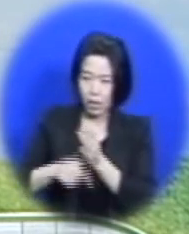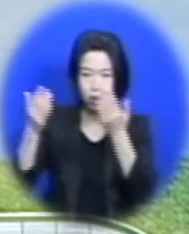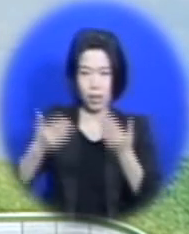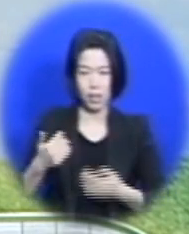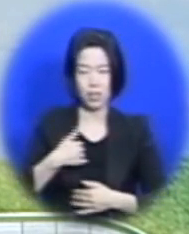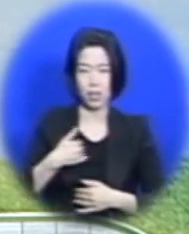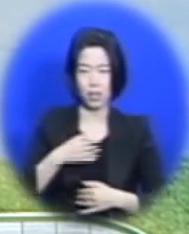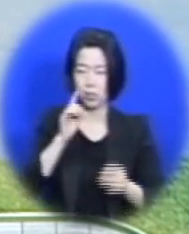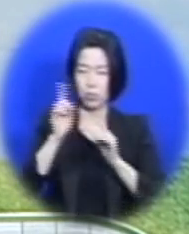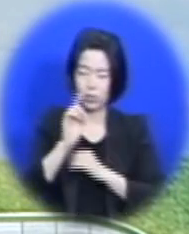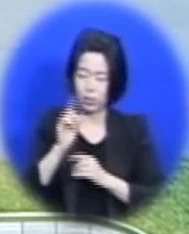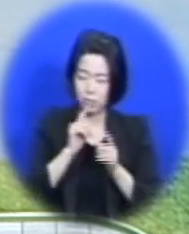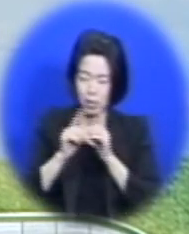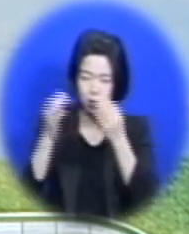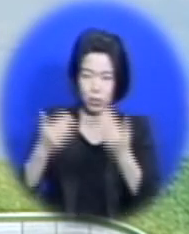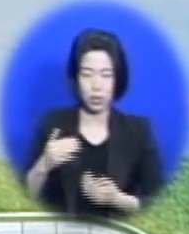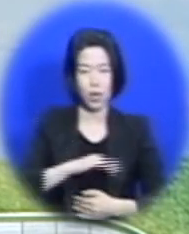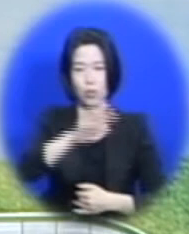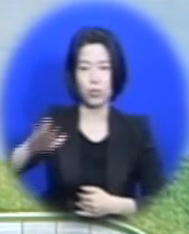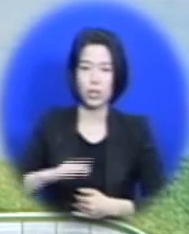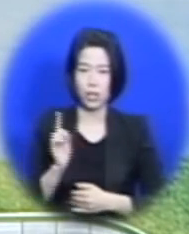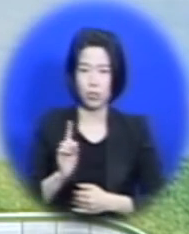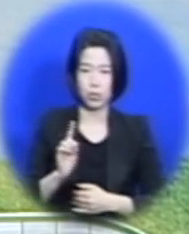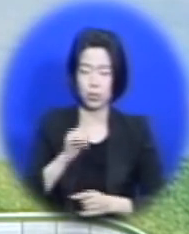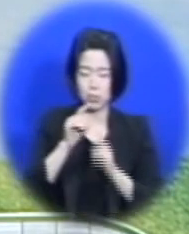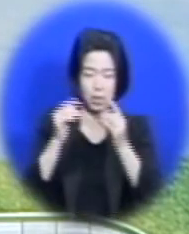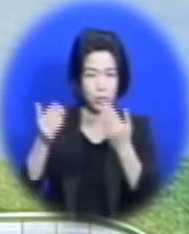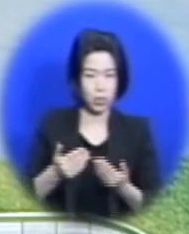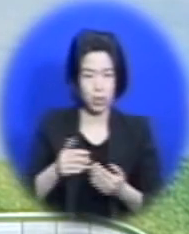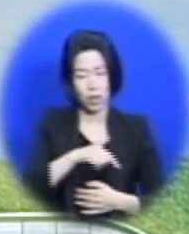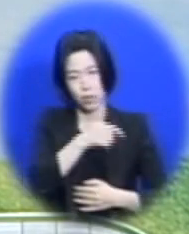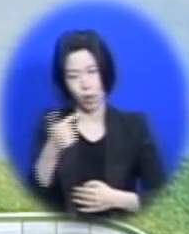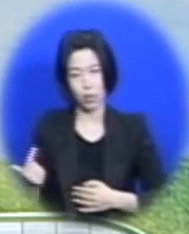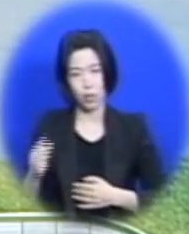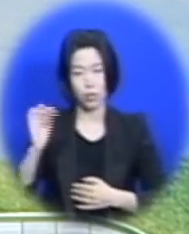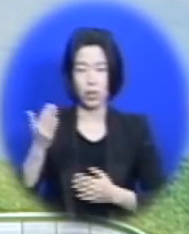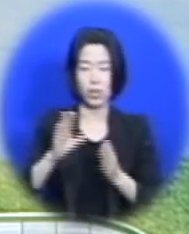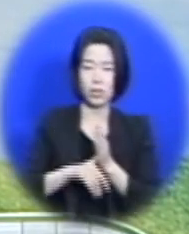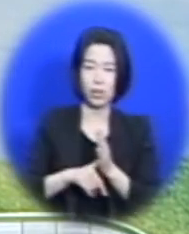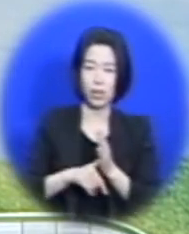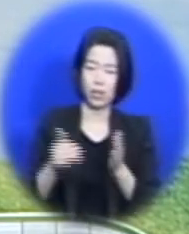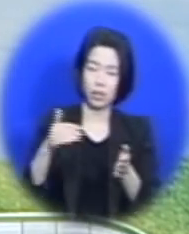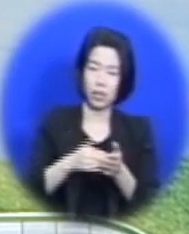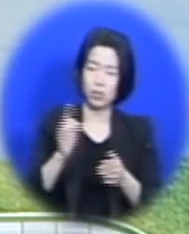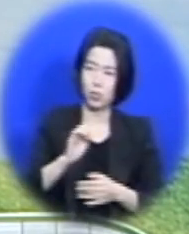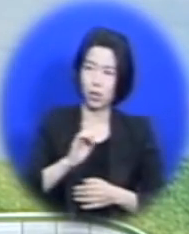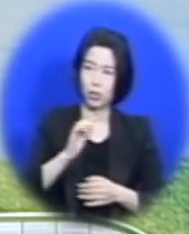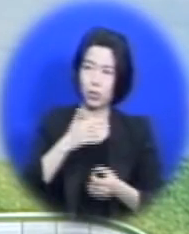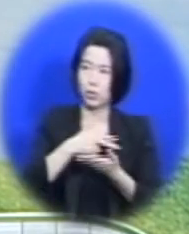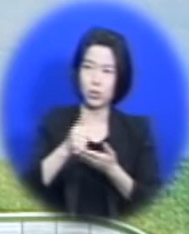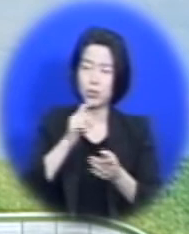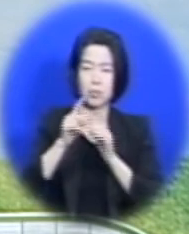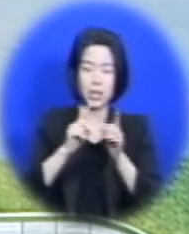주님은 저에게 무슨 말씀을 주시나, 우리에게 무슨 말씀을 주시나. 근데 저녁이 될 때까지 뭐라고 딱히 딱 주님의